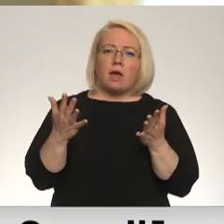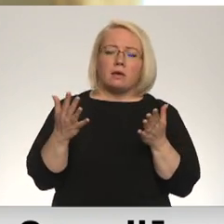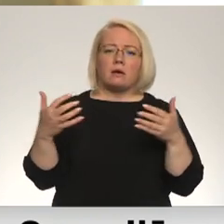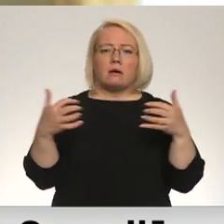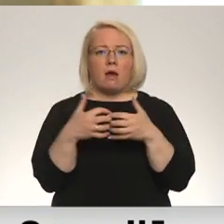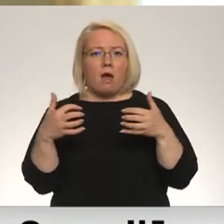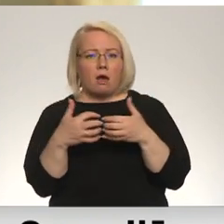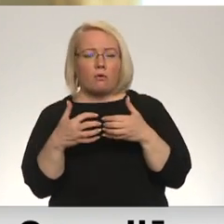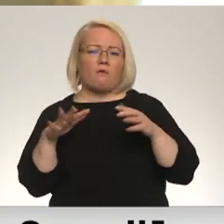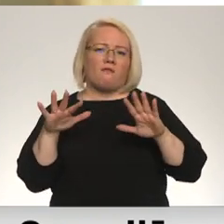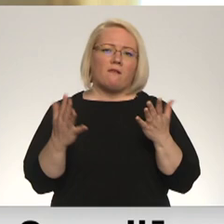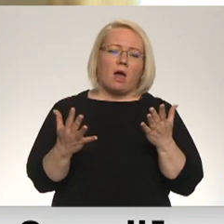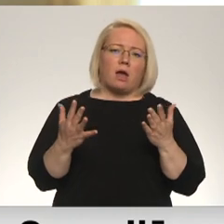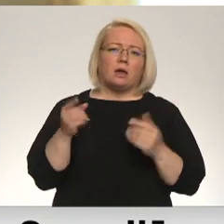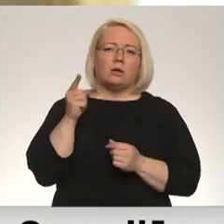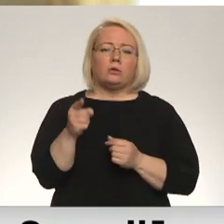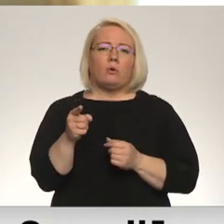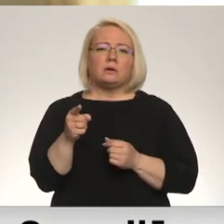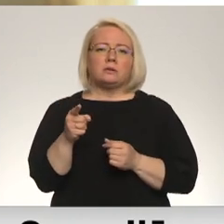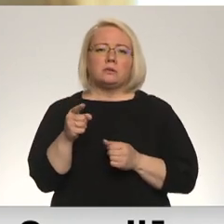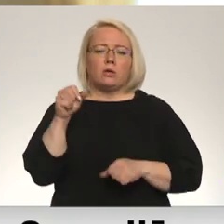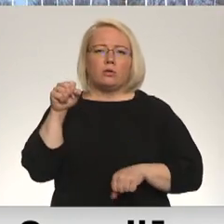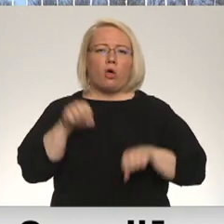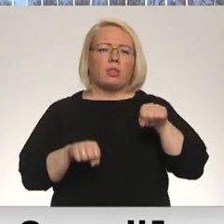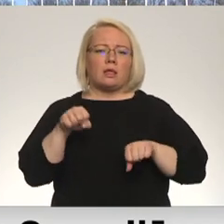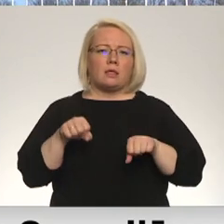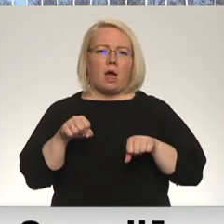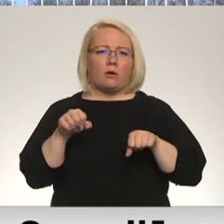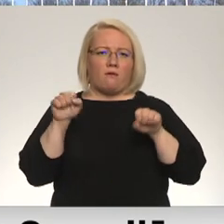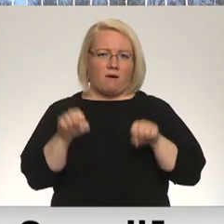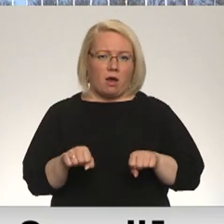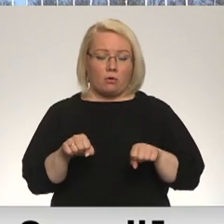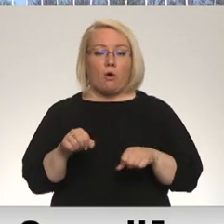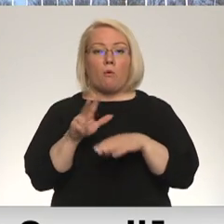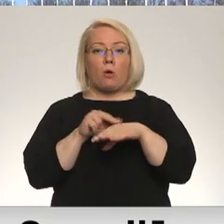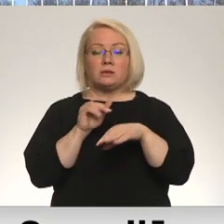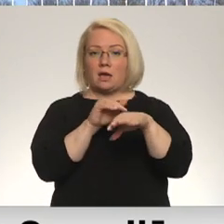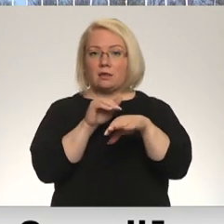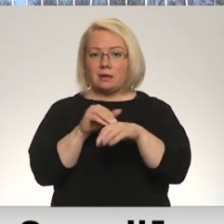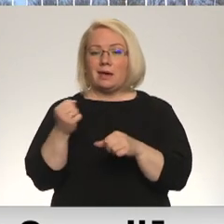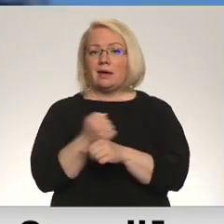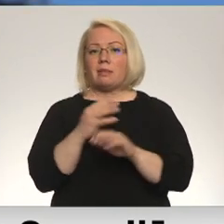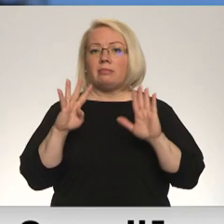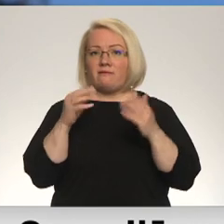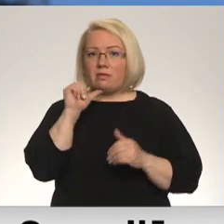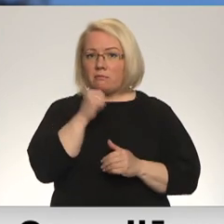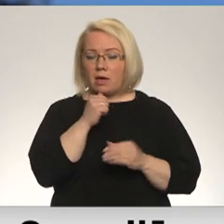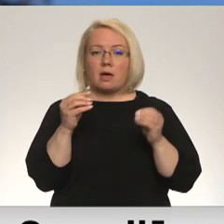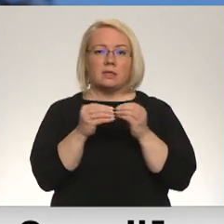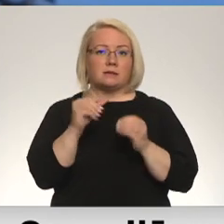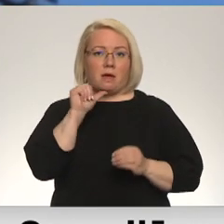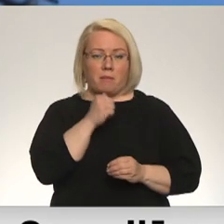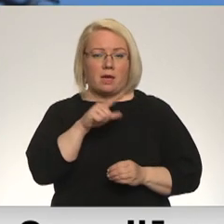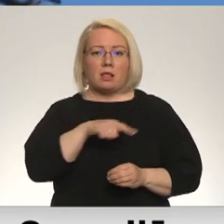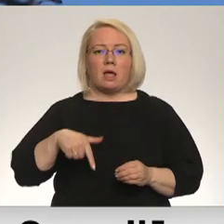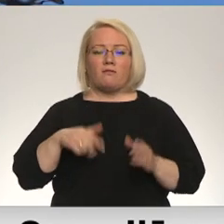karu, vainu šos te totalitāros režīmus. Policija arī atgādina, ka gan 9. gan 10. maijā Latvijā